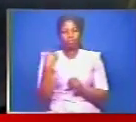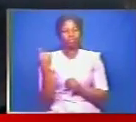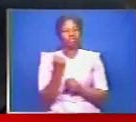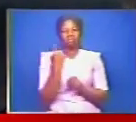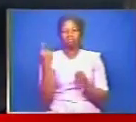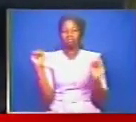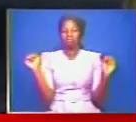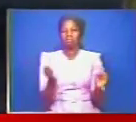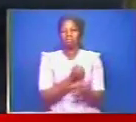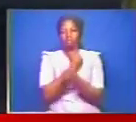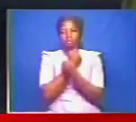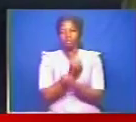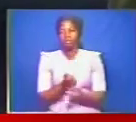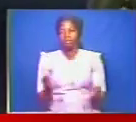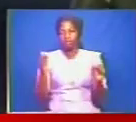hatutaweza.